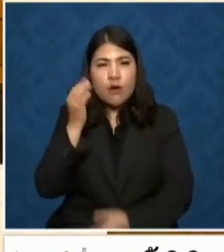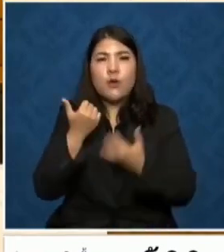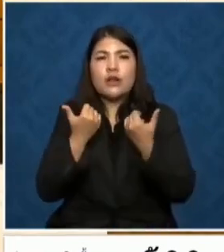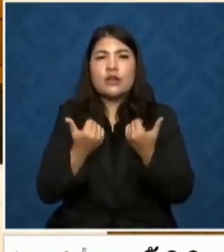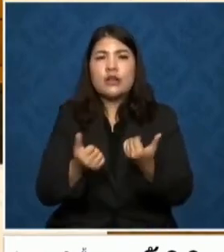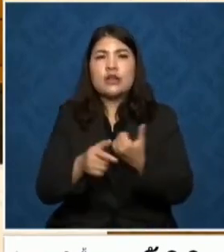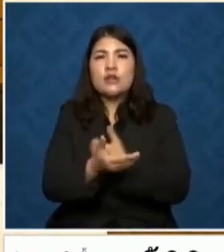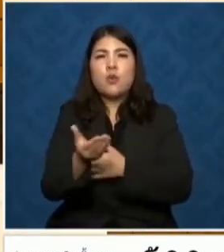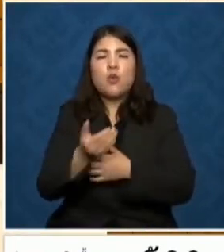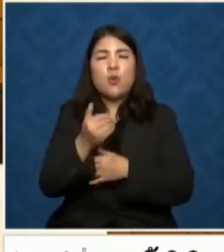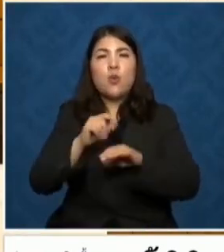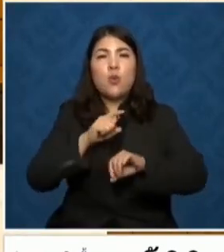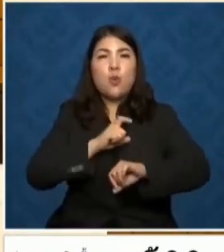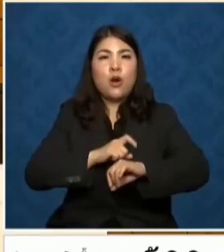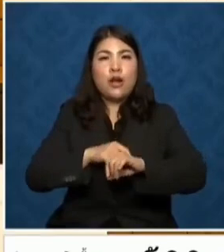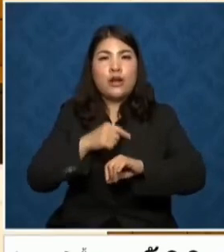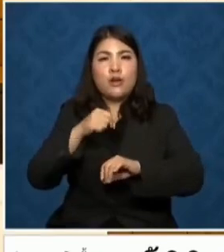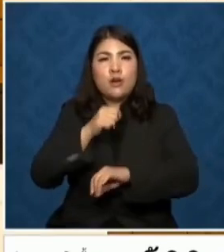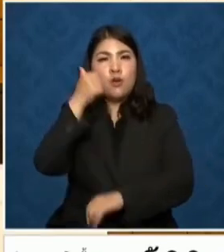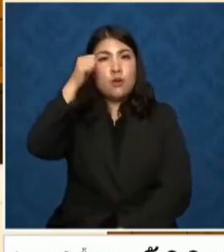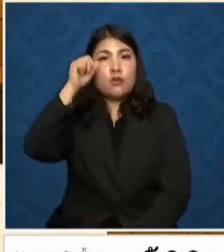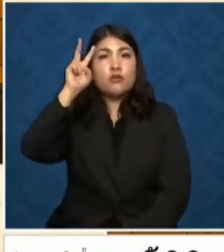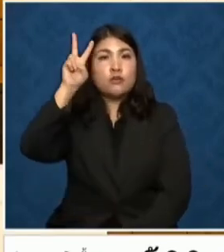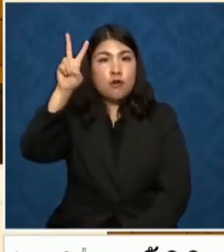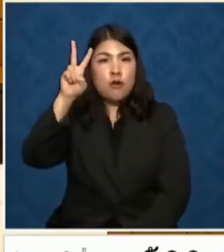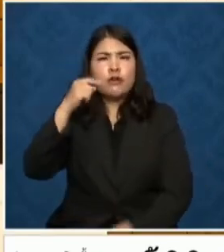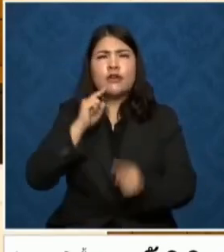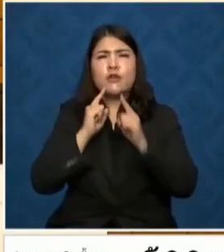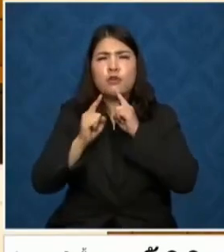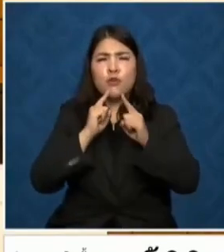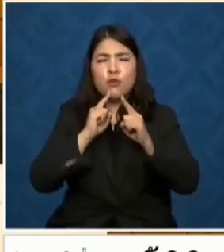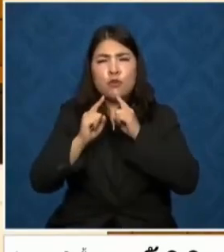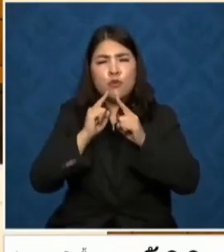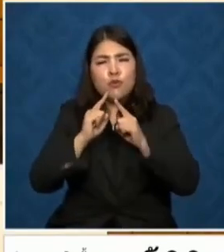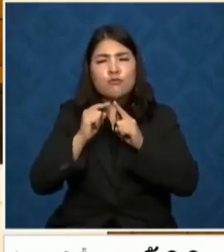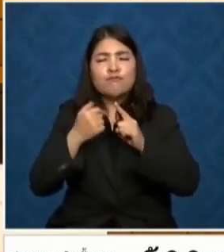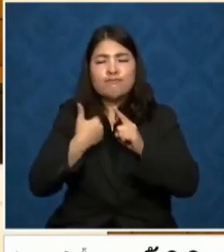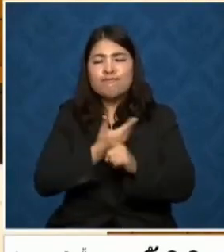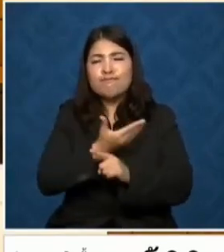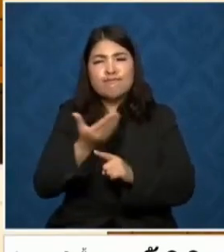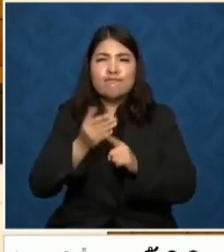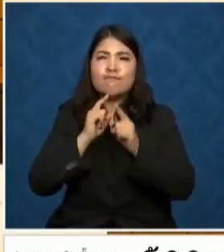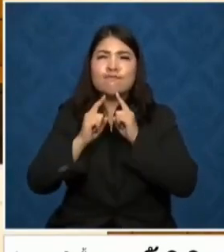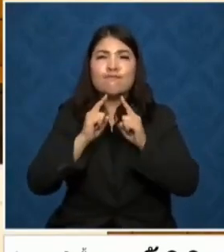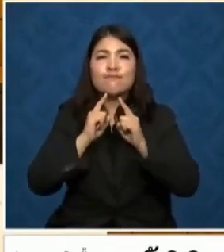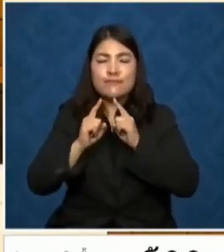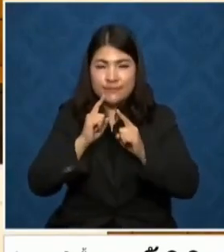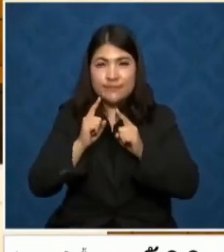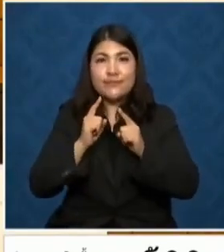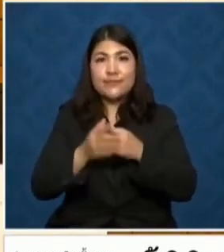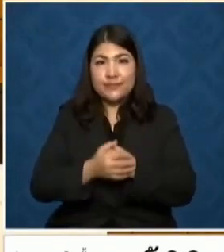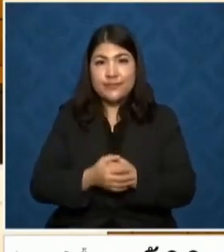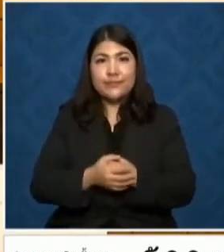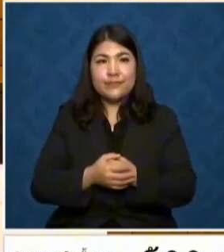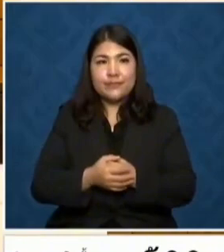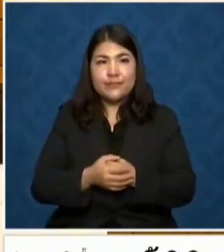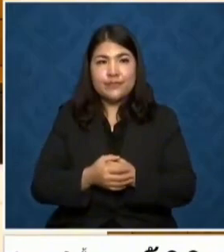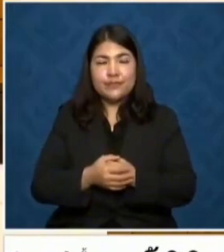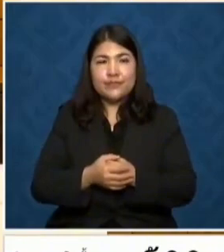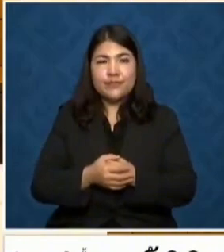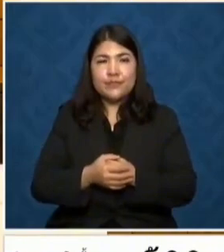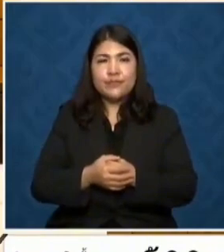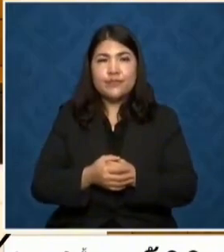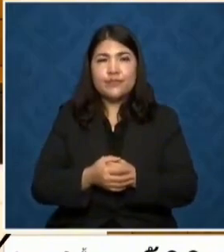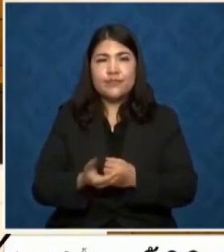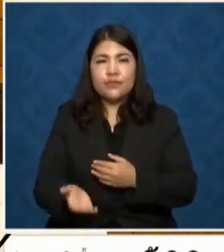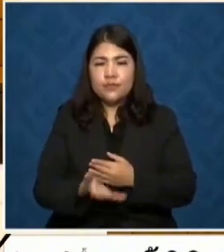ที่พวกท่านจะได้มีการพูดคุยนะครับกันอย่างสร้างสรรค์แล้วก็ทำให